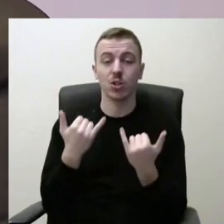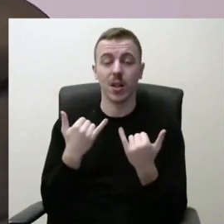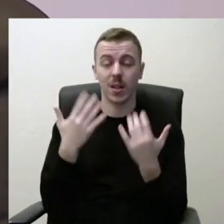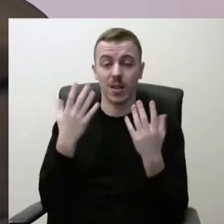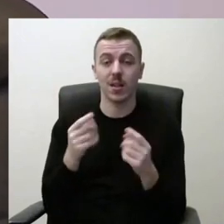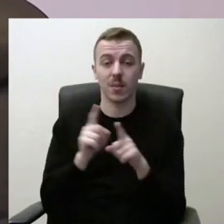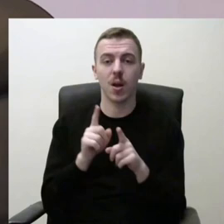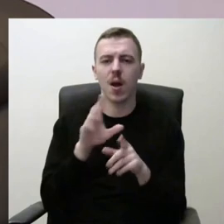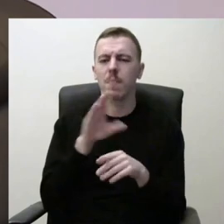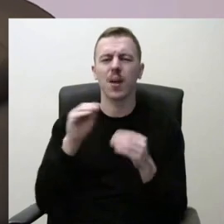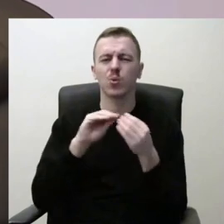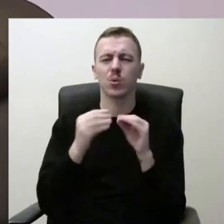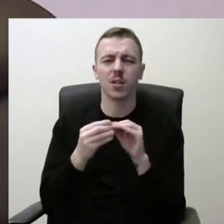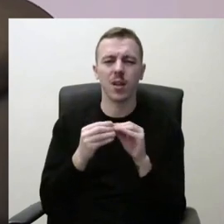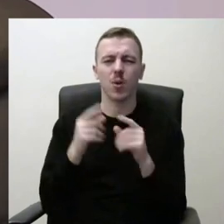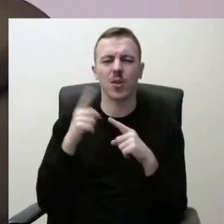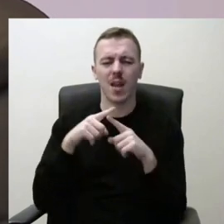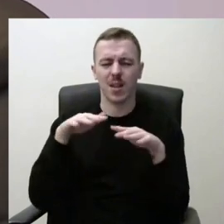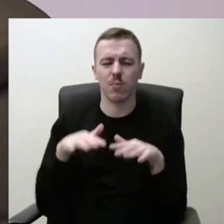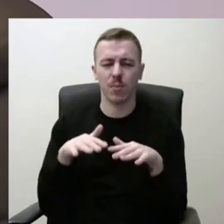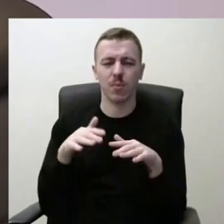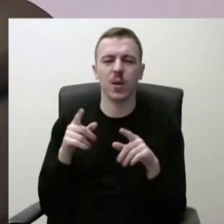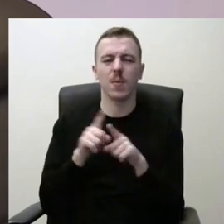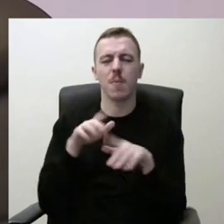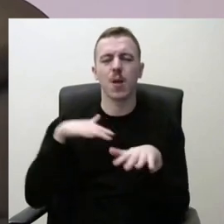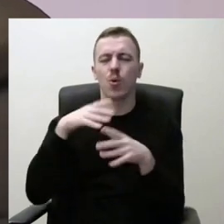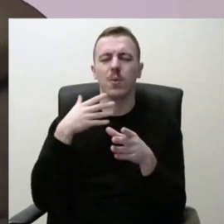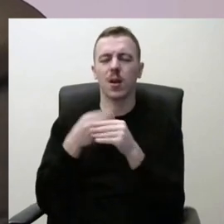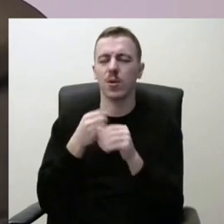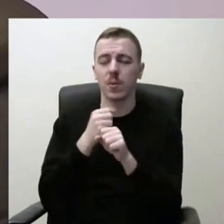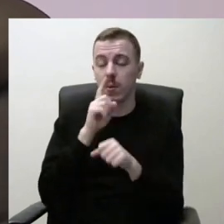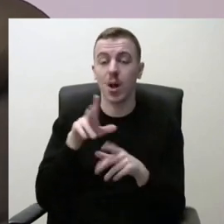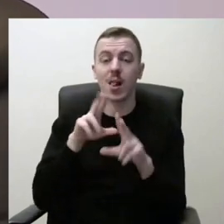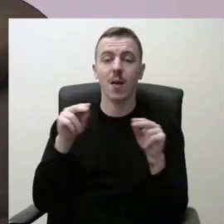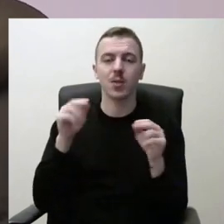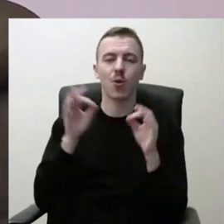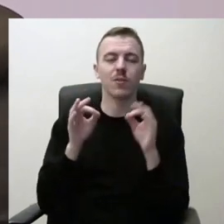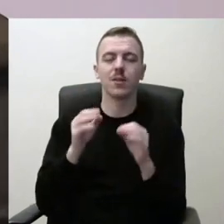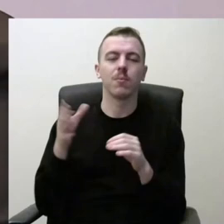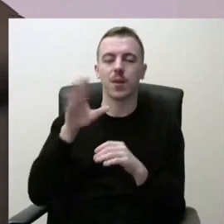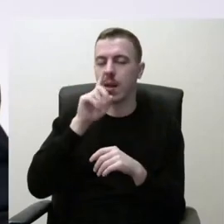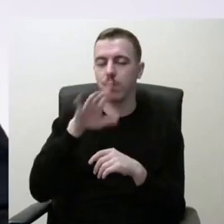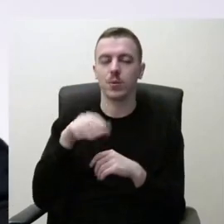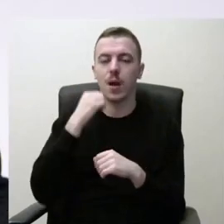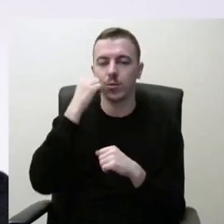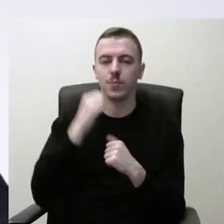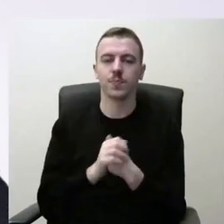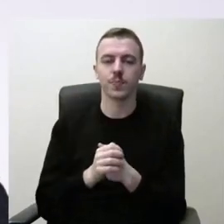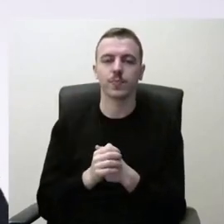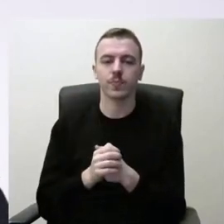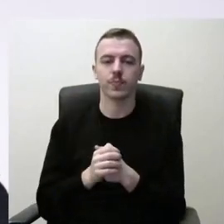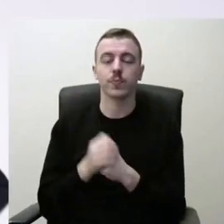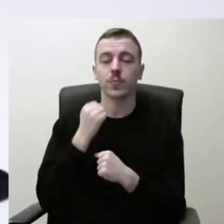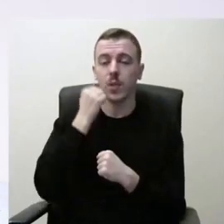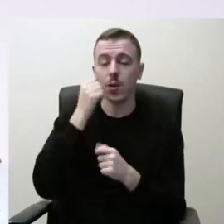be susitarimo taryboje pačioje, be susitarimo su bendruomenėm, mes tikrai to laimės koeficiento nepadinsim Kaune. Ačiū. Dėkuoju